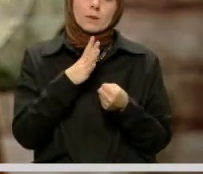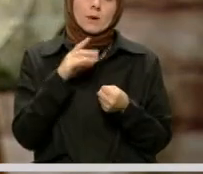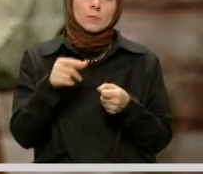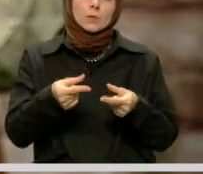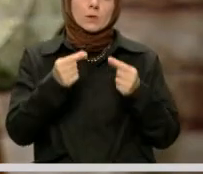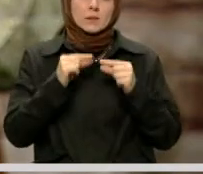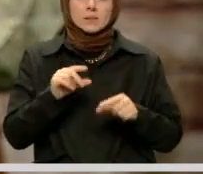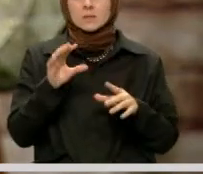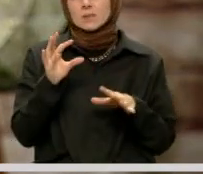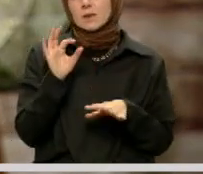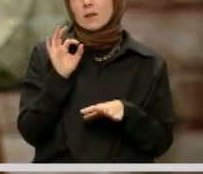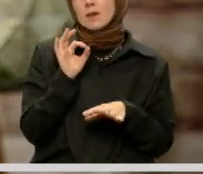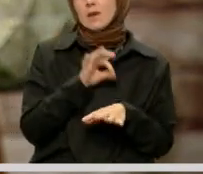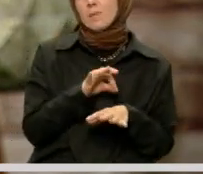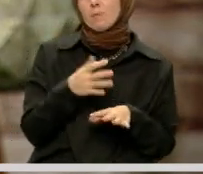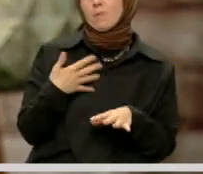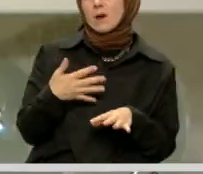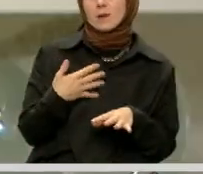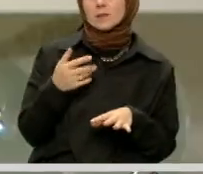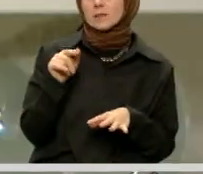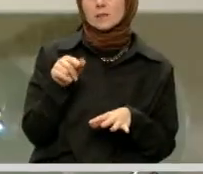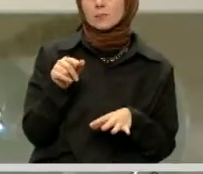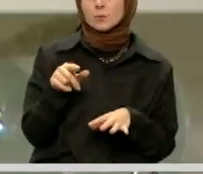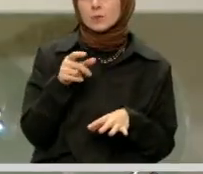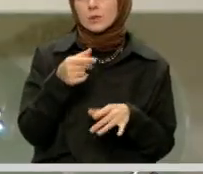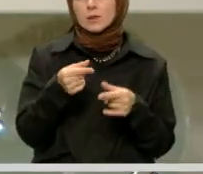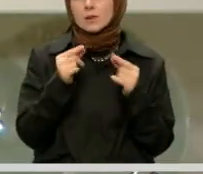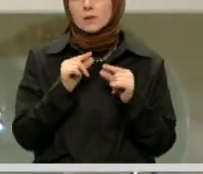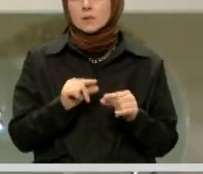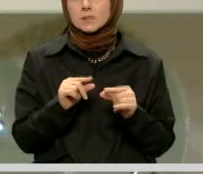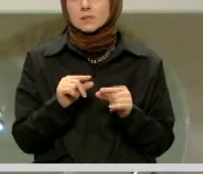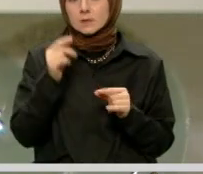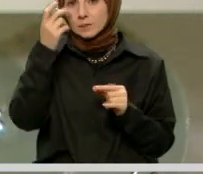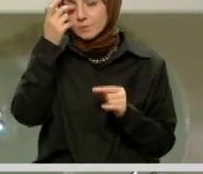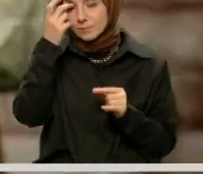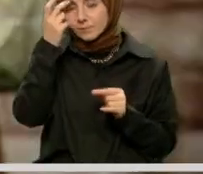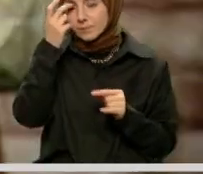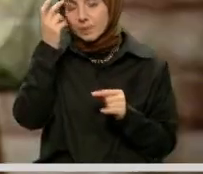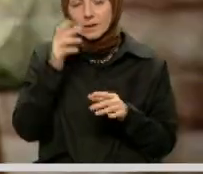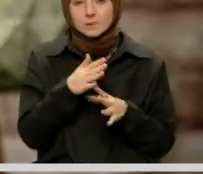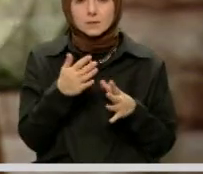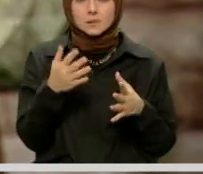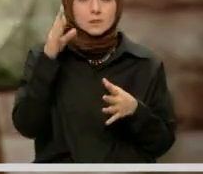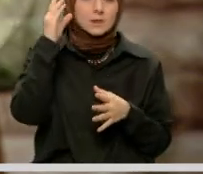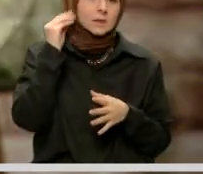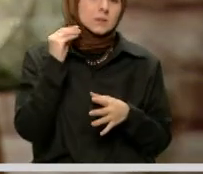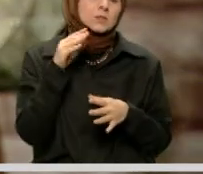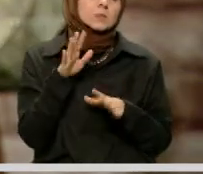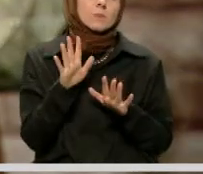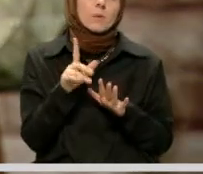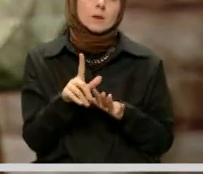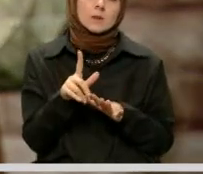ediyor bu hadis diye. Bir de üçe bölüyor ayı hocam. Evet ayı üçe bölmüş de. Oluyor. Öncelikle bu hadis nasıl anlaşılmamalı?